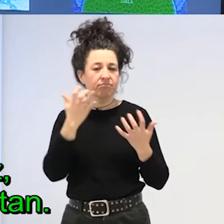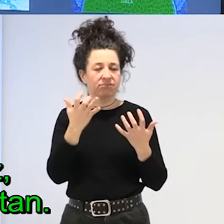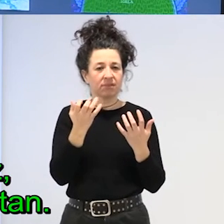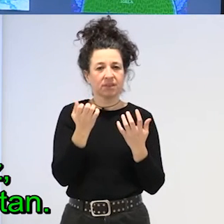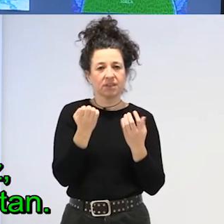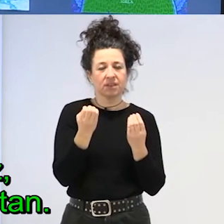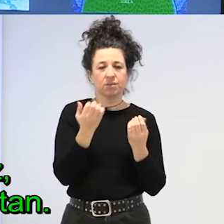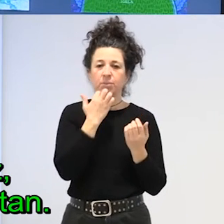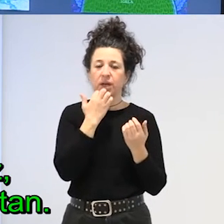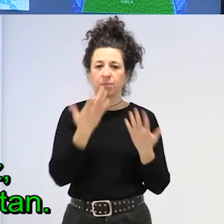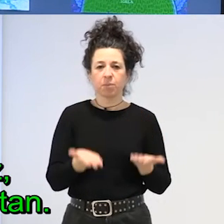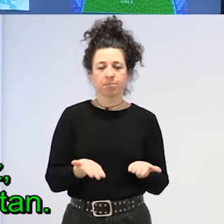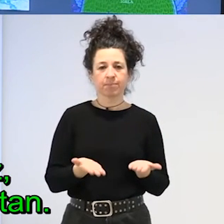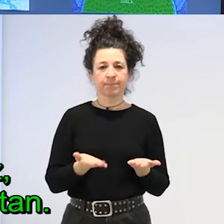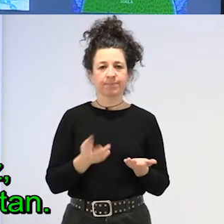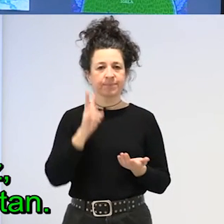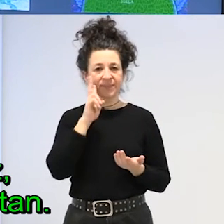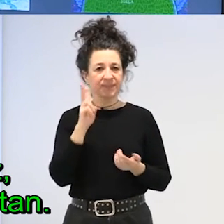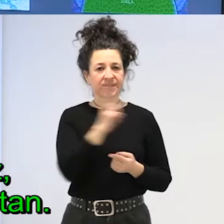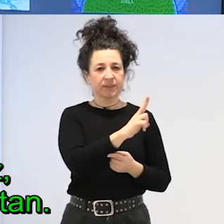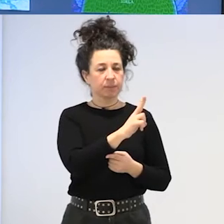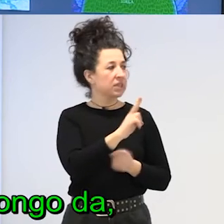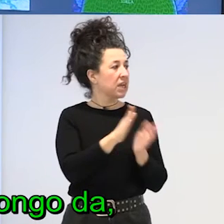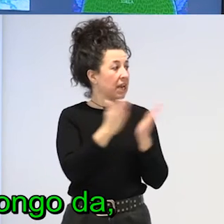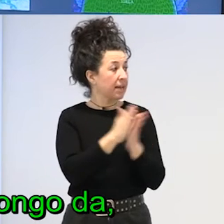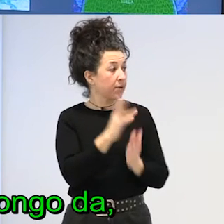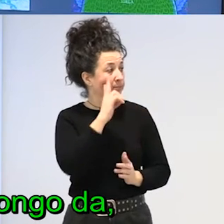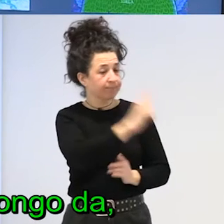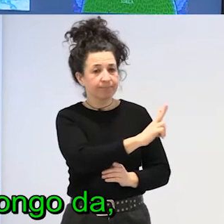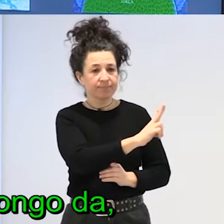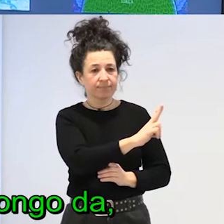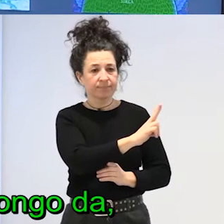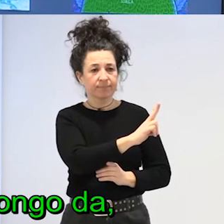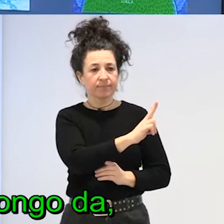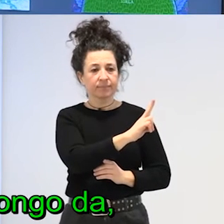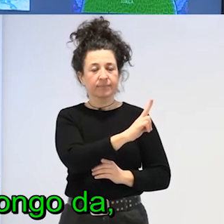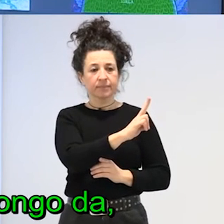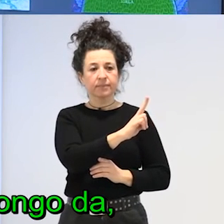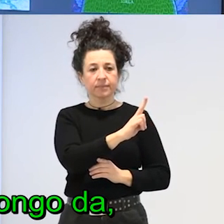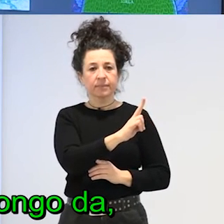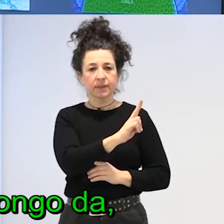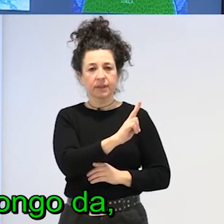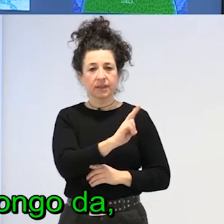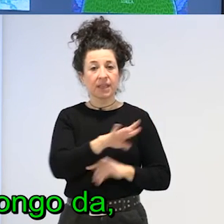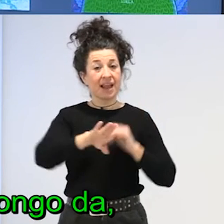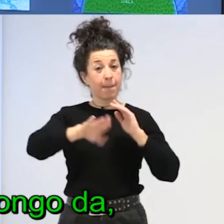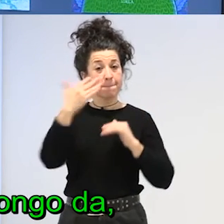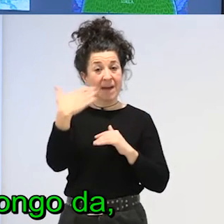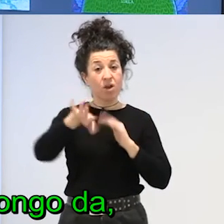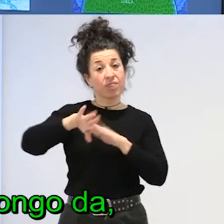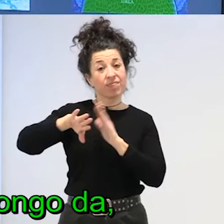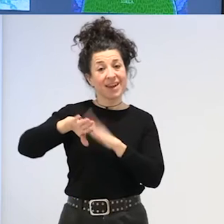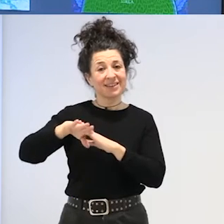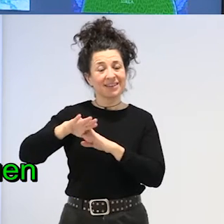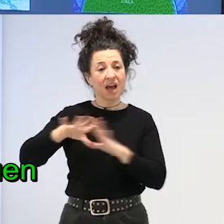adibidez, hemen ikusi ditzakezuen liburuetan, The Left Hand of Darkness, gazteleraz dago, eta